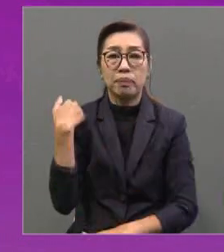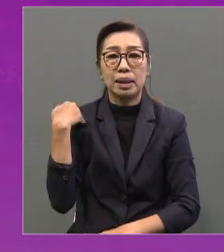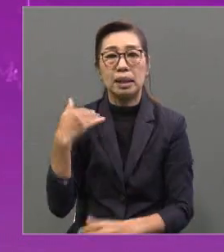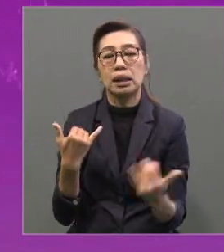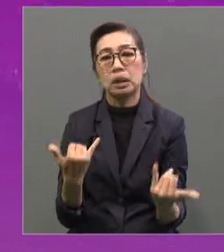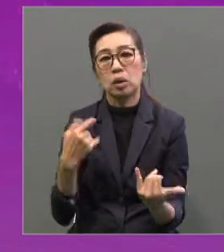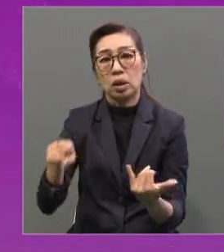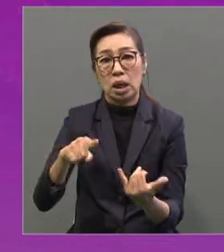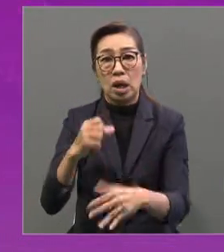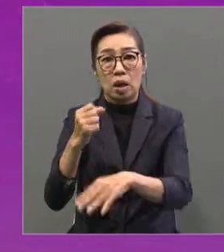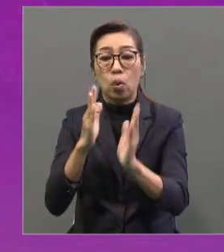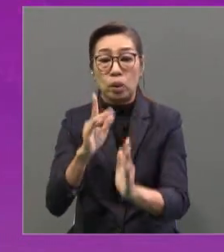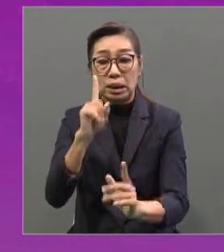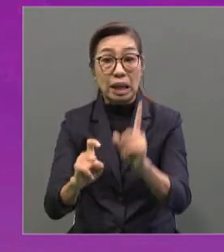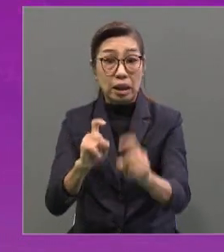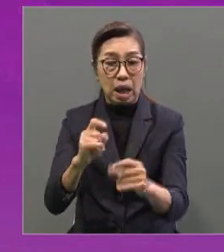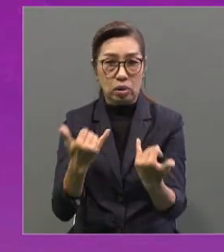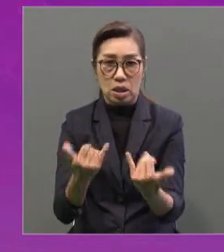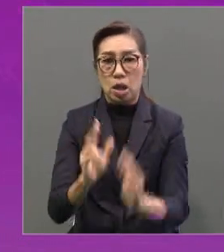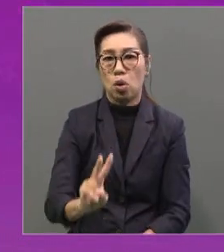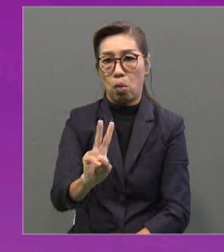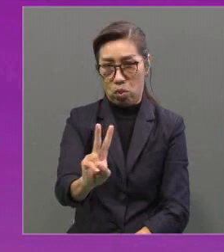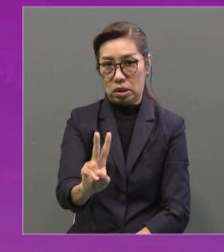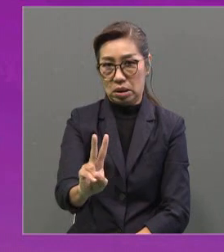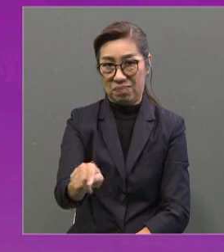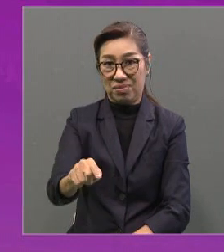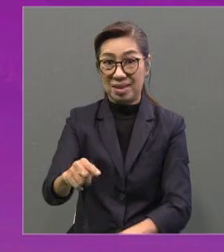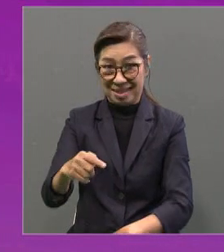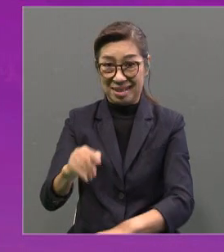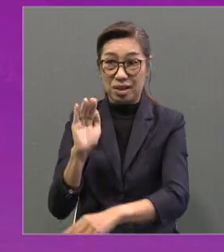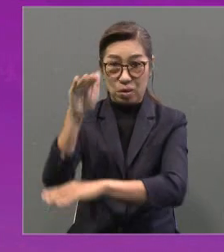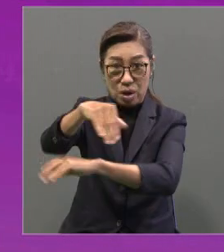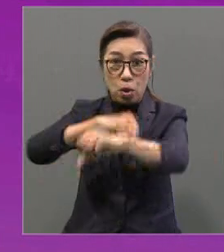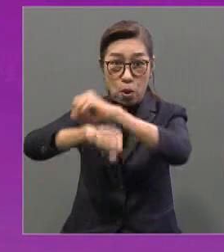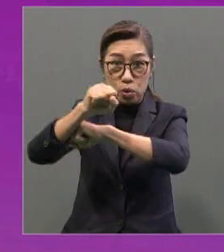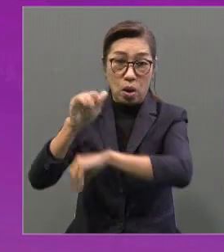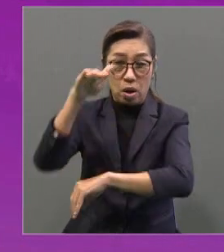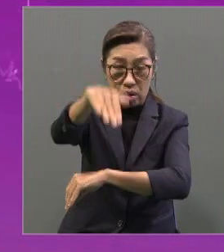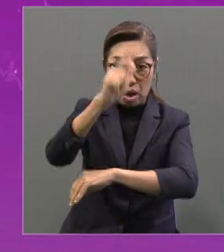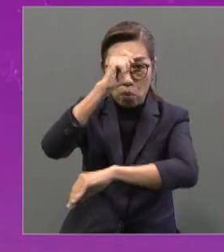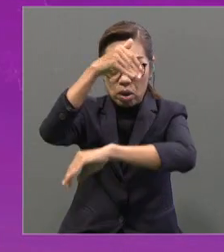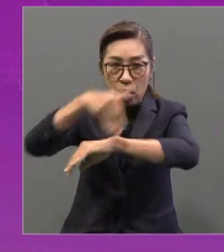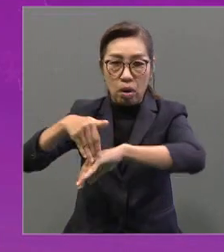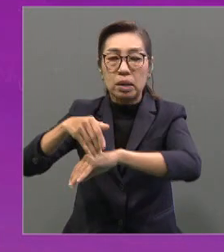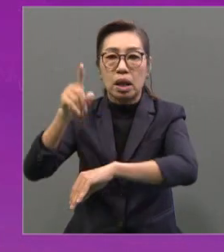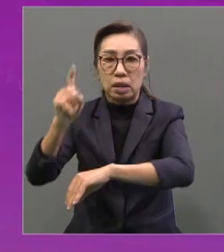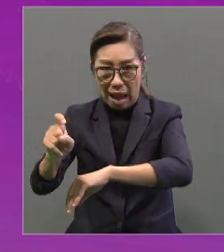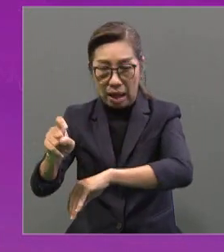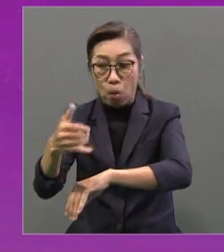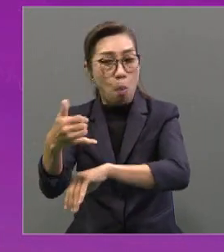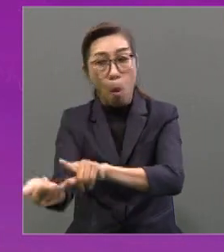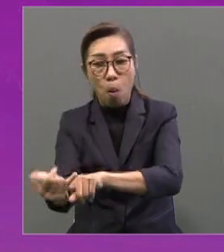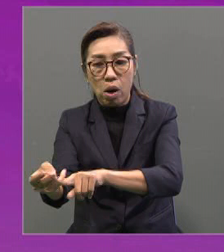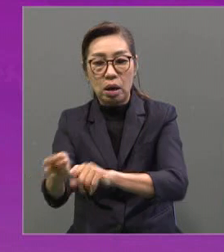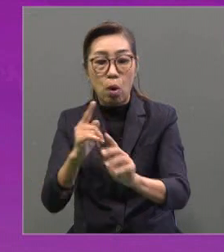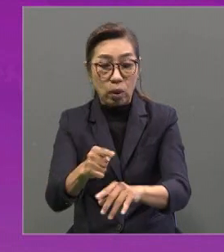ขณะนี้รายงานผู้เสียชีวิตอยู่ที่2คนนะคะเสียชีวิตในที่เกิดเหตุ1คนเป็นวิศวกรแล้วก็ที่โรงพยาบาลอีก1คนแล้วก็บาดเจ็บ